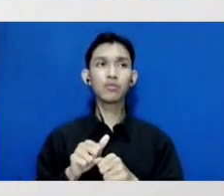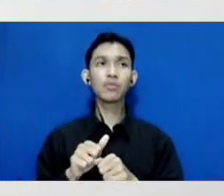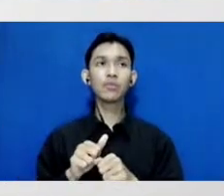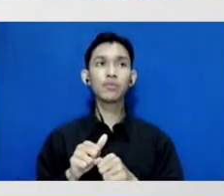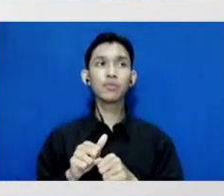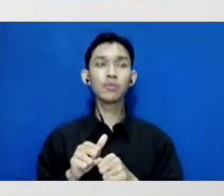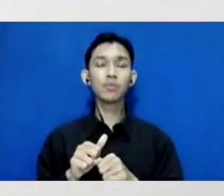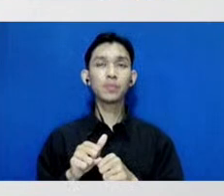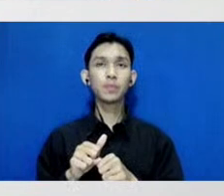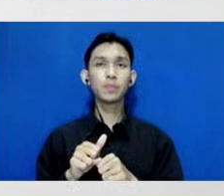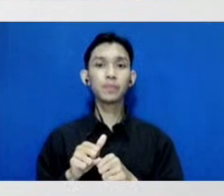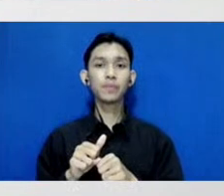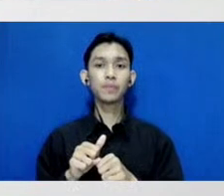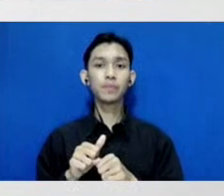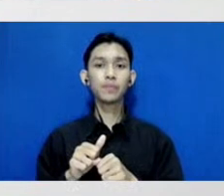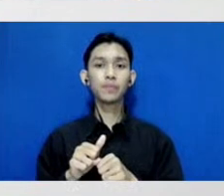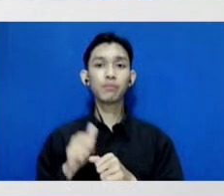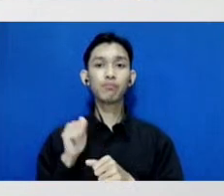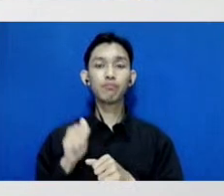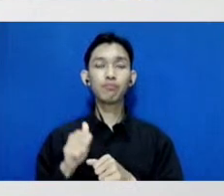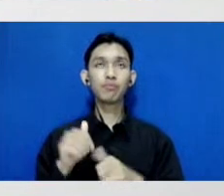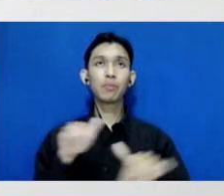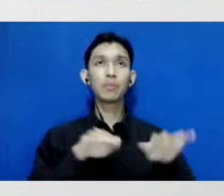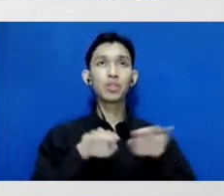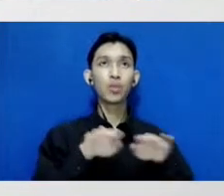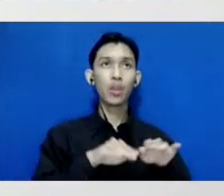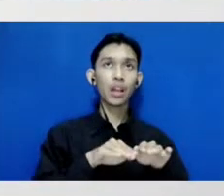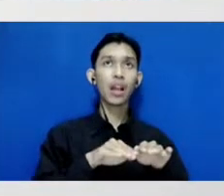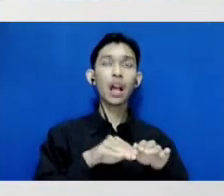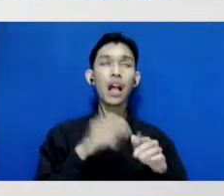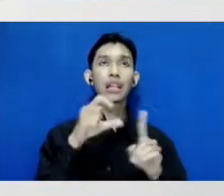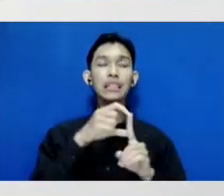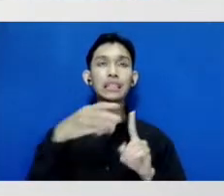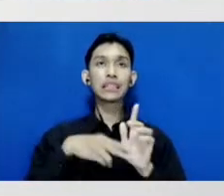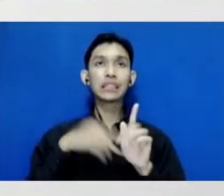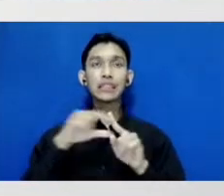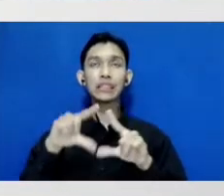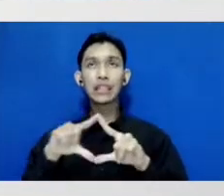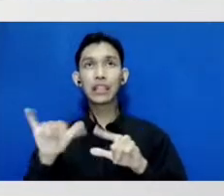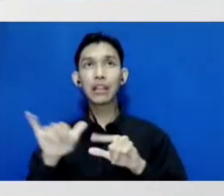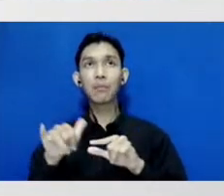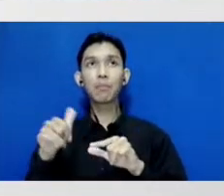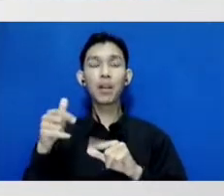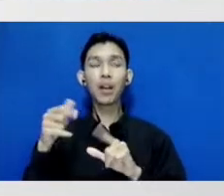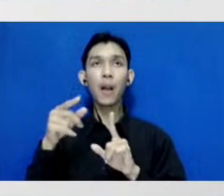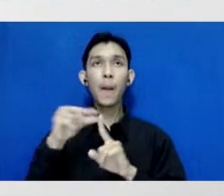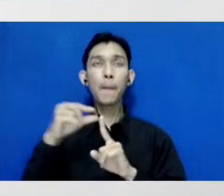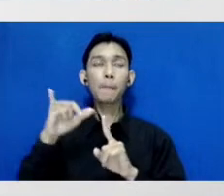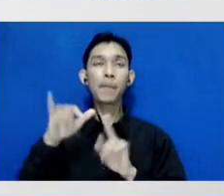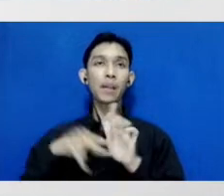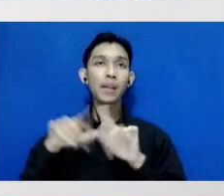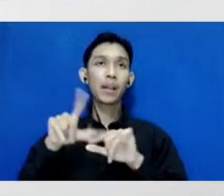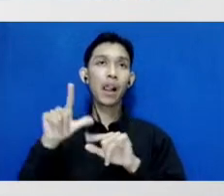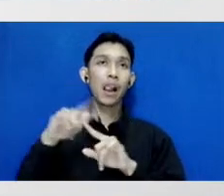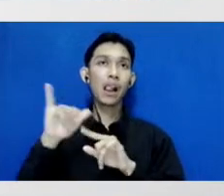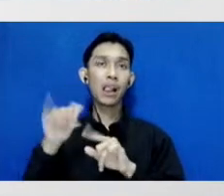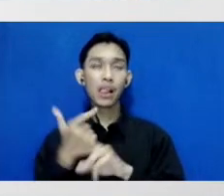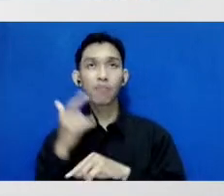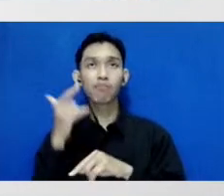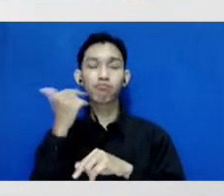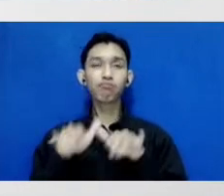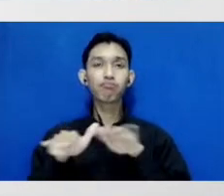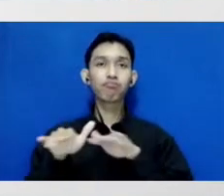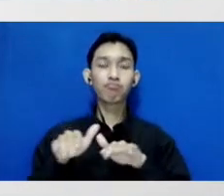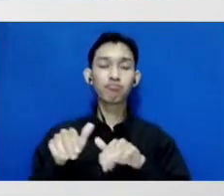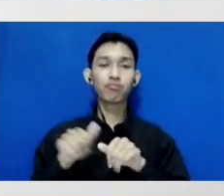jumlah denda dan penalti yang semakin meningkat dari tahun ke tahun. Dan yang terakhir, salah satu poin penting dari implementasi GDPR